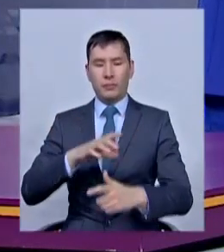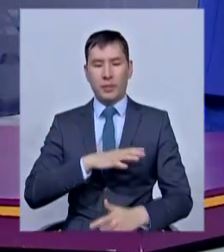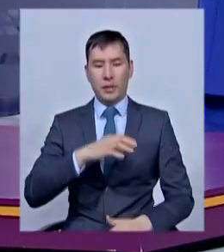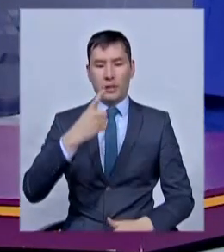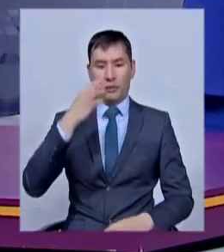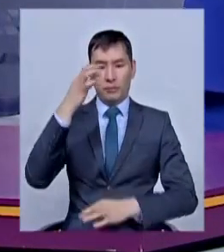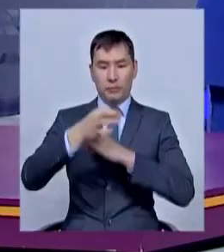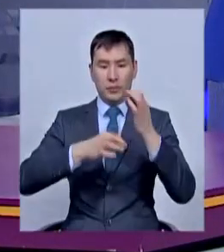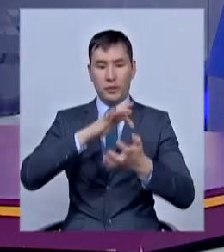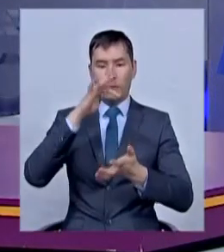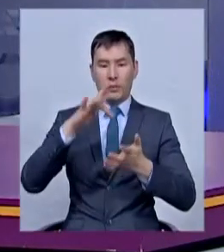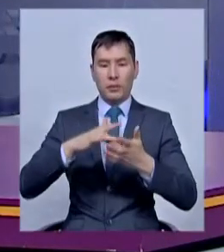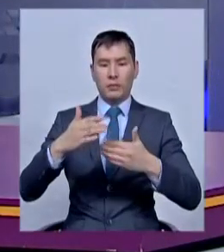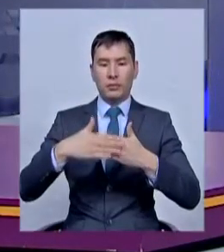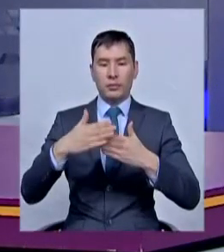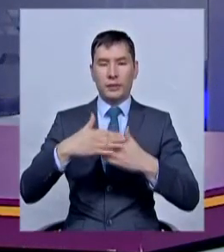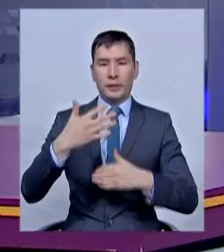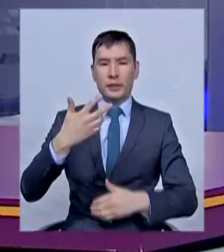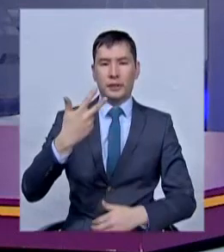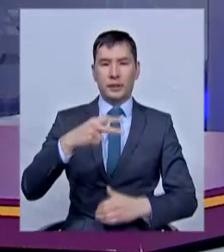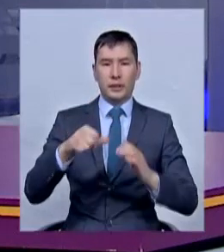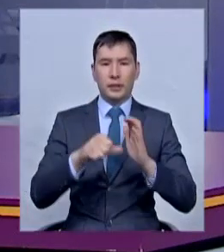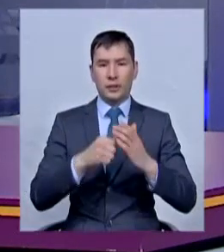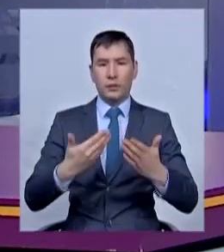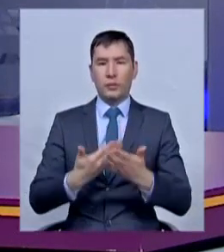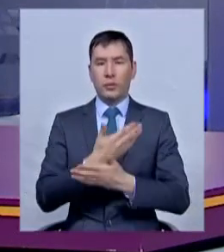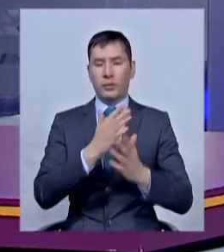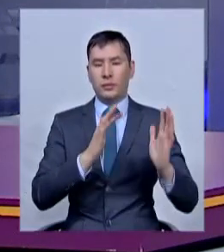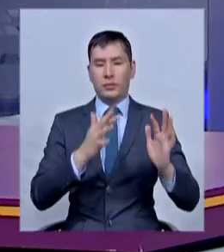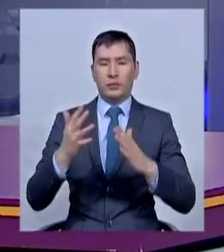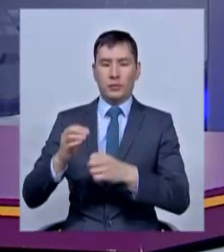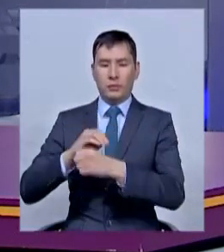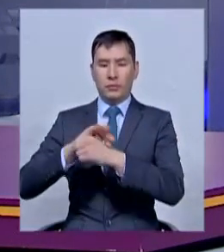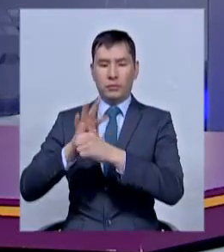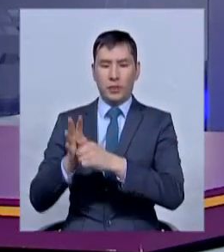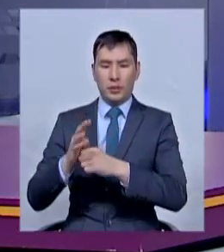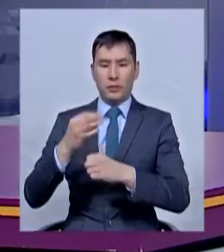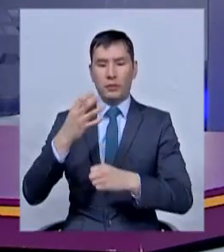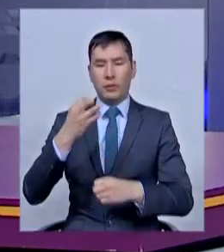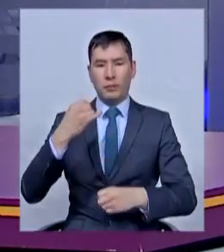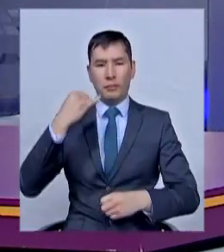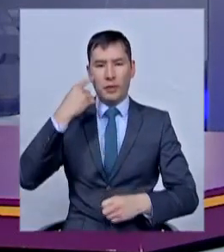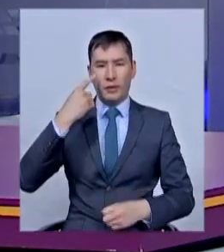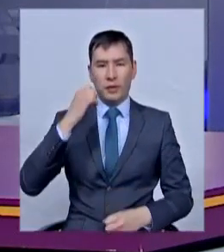тәулікте қалада 36 жаңа жағдай тіркелген. Одан бөлек сары аймақта Павлодар, Ақмола мен Қостанай облыстары